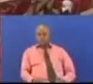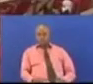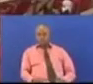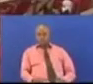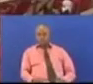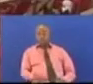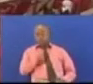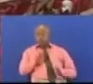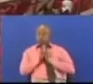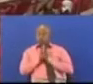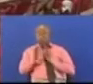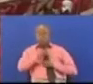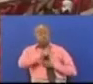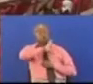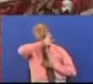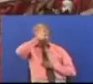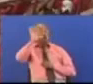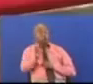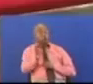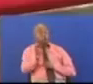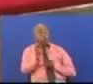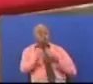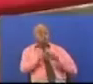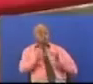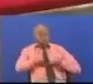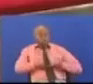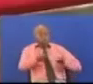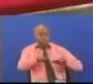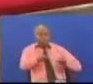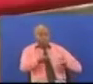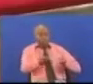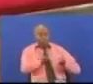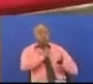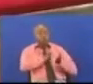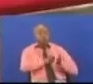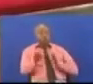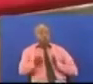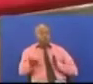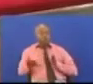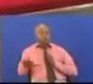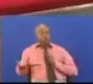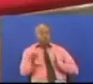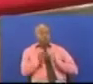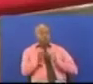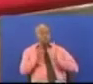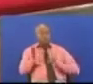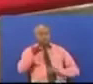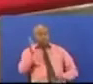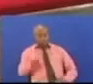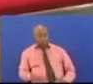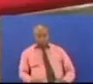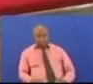ya kupitisha muswada wa sheria ya mabadiliko ya sheria mbalimbali namba 3 ya mwaka 2021